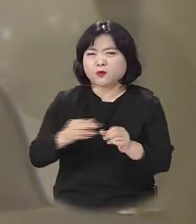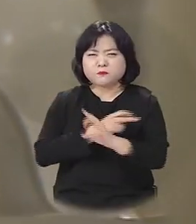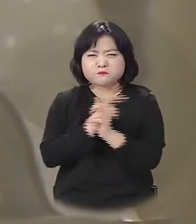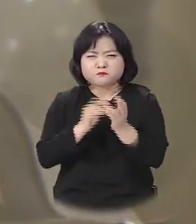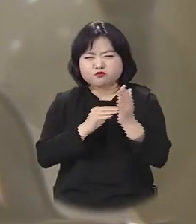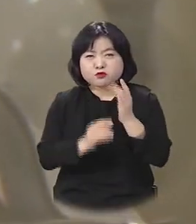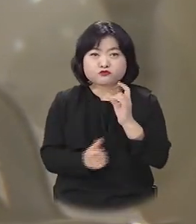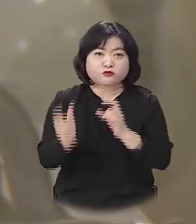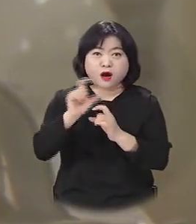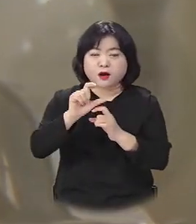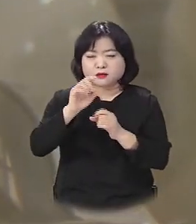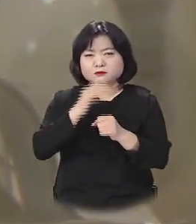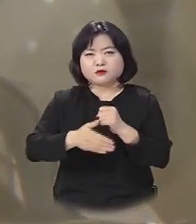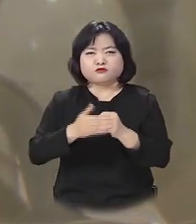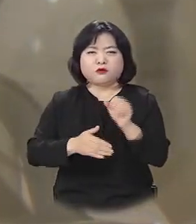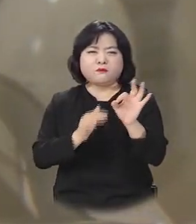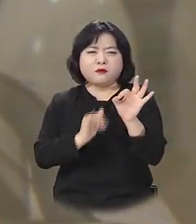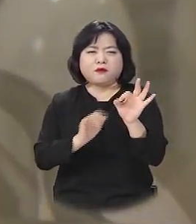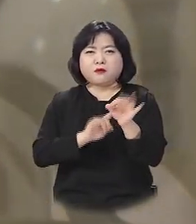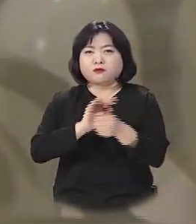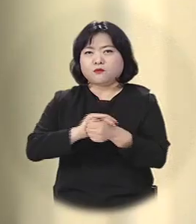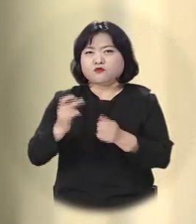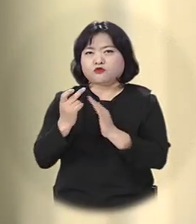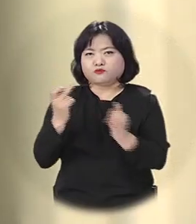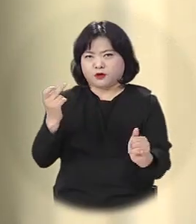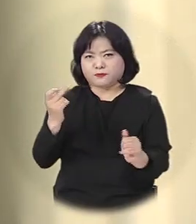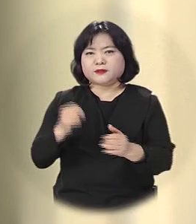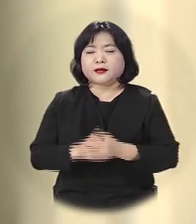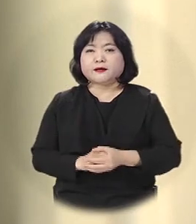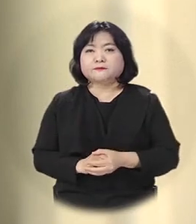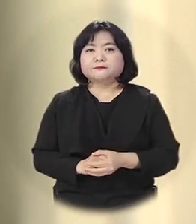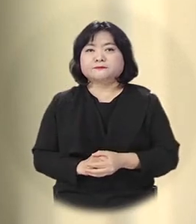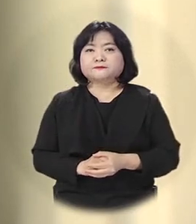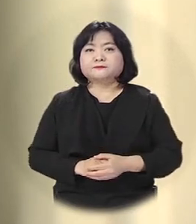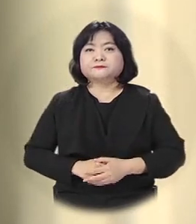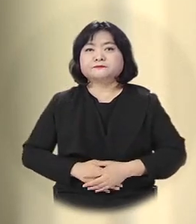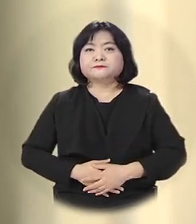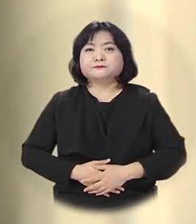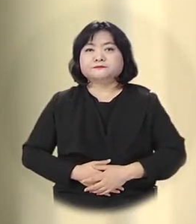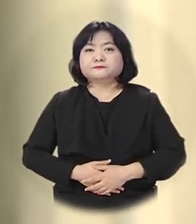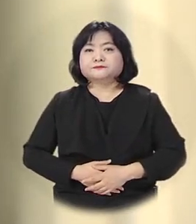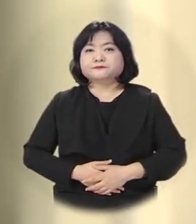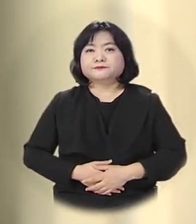추가 확진자는 대구 10명, 경북 12명입니다. TBC 김낙성입니다.